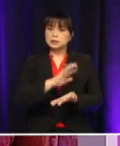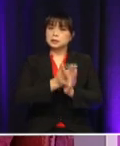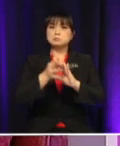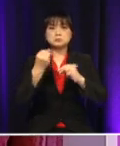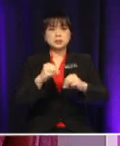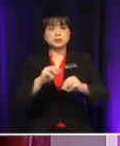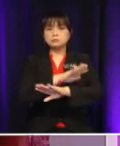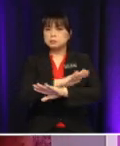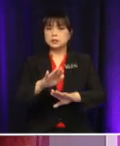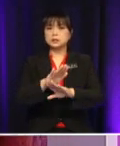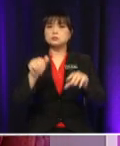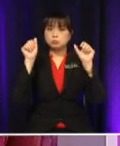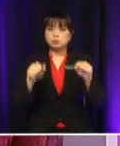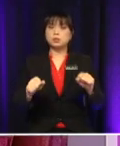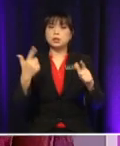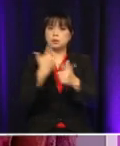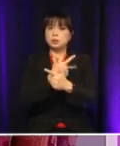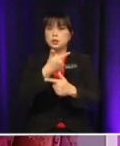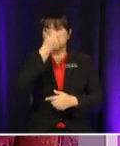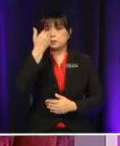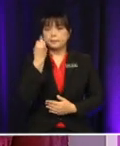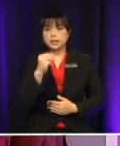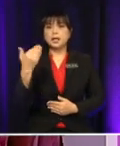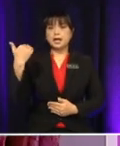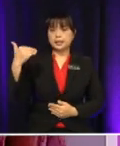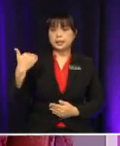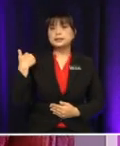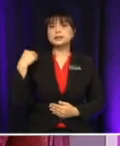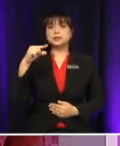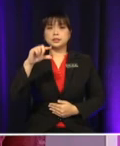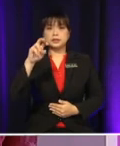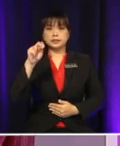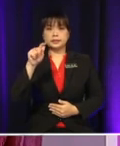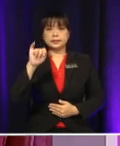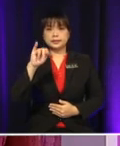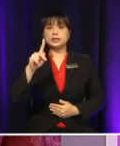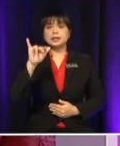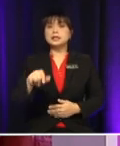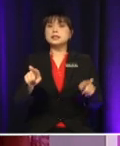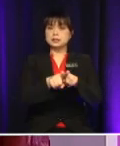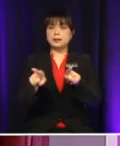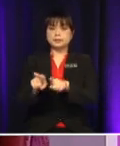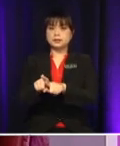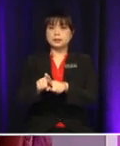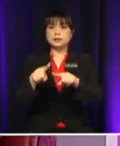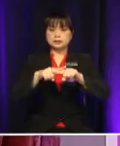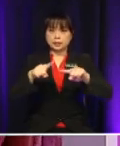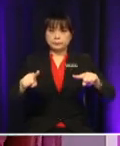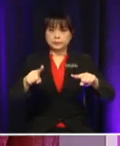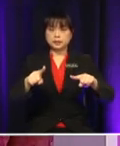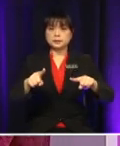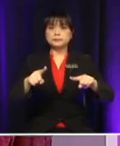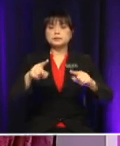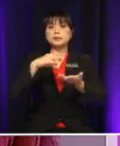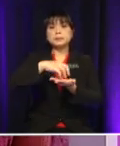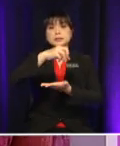kerenlah mereka mempunyai izin matic semua sama tetapi yang biji benih karena dia ini merupakan pembiakan seks dia ini mempunyai